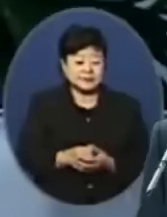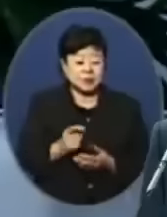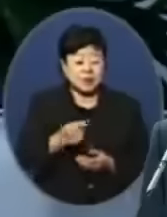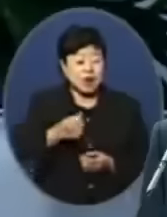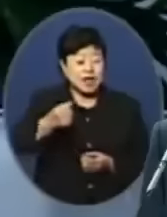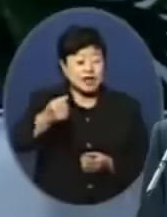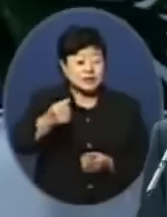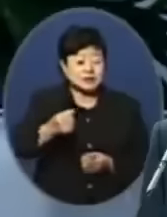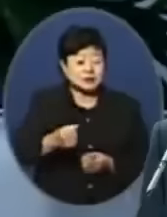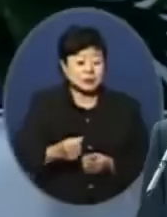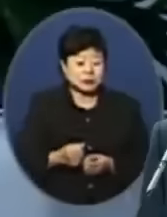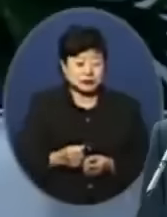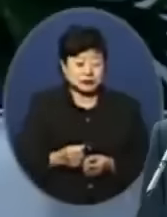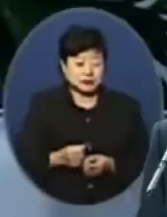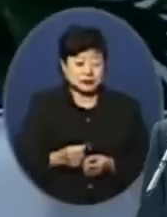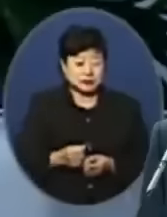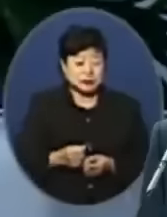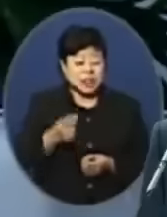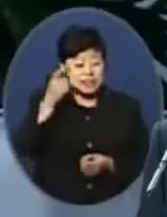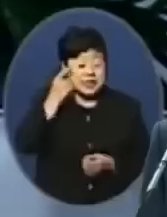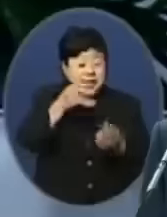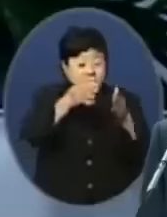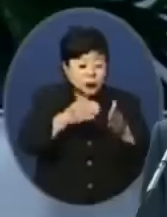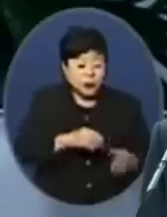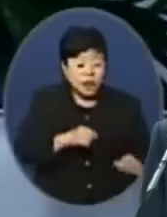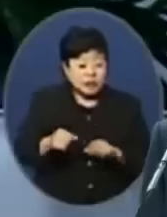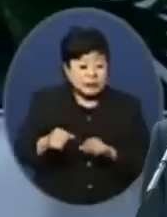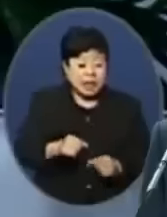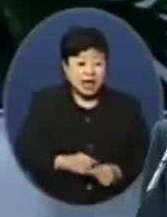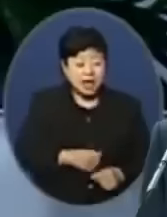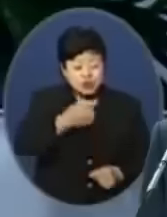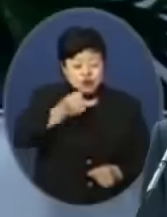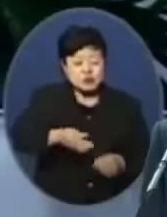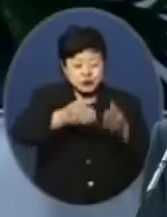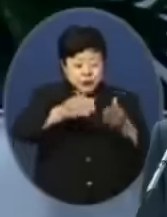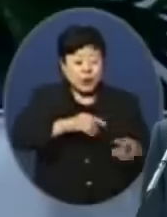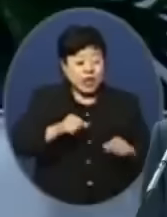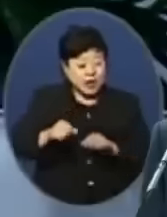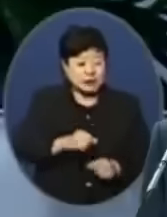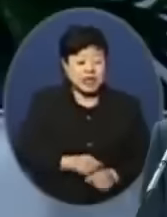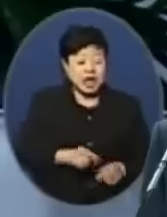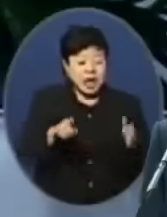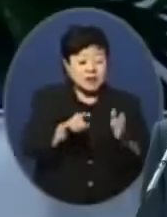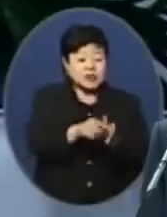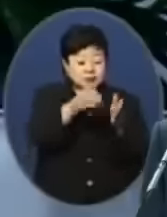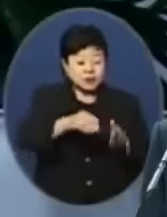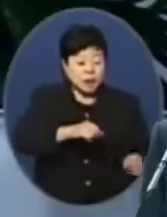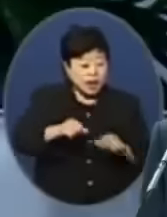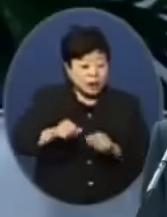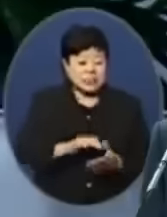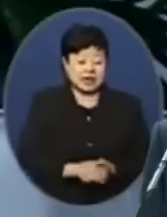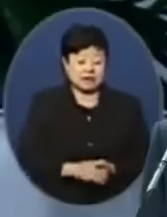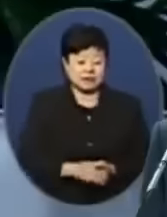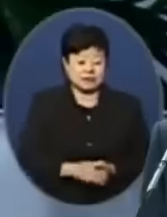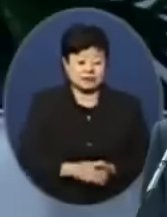무엇으로서 역사하느냐? 생각을 통해서 역사하고 꿈을 통해서 역사하고 믿음을 통해서 역사하고